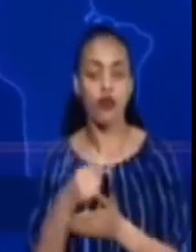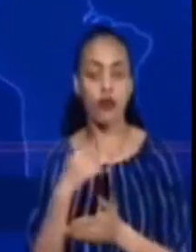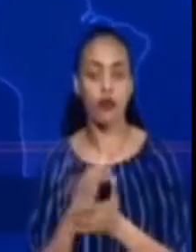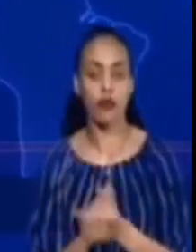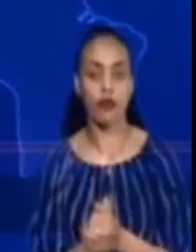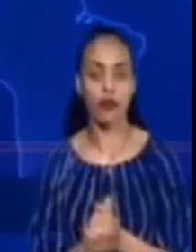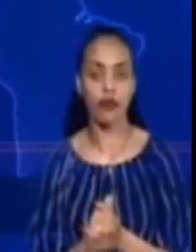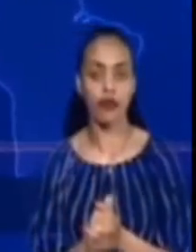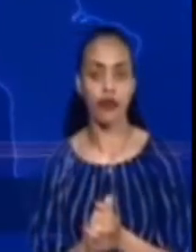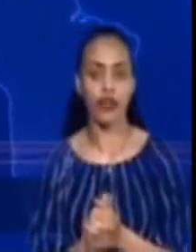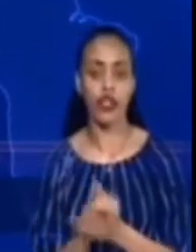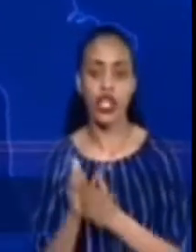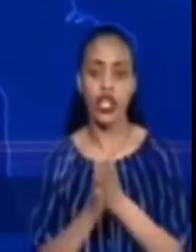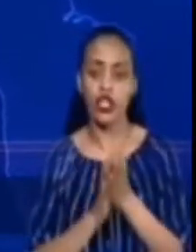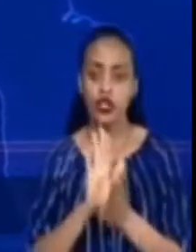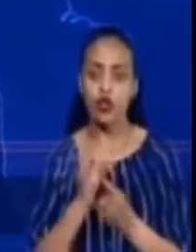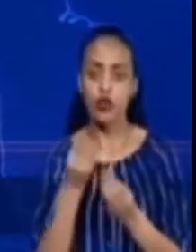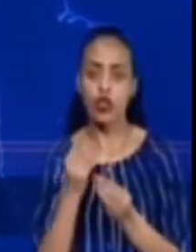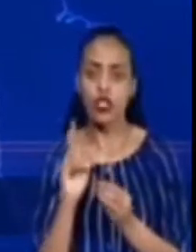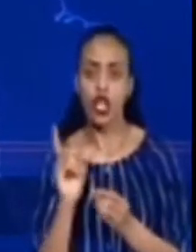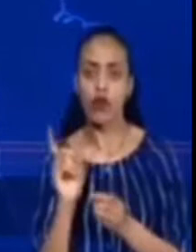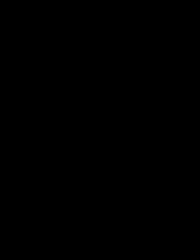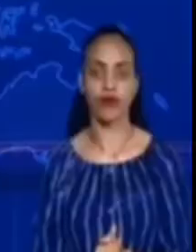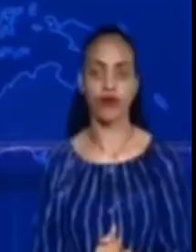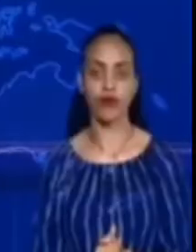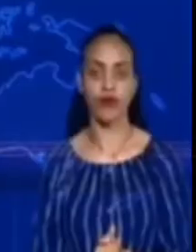ለምን ተወደደ በእናንተ ቀናት?